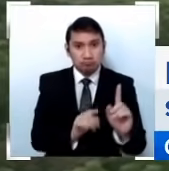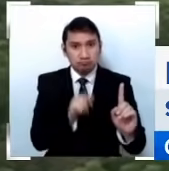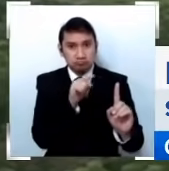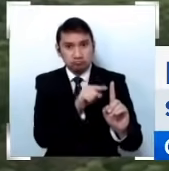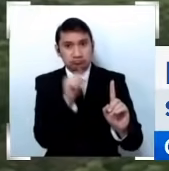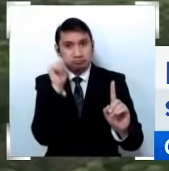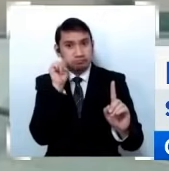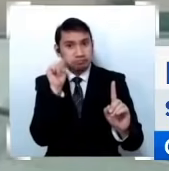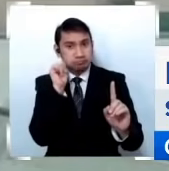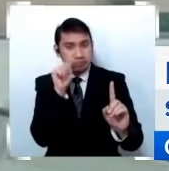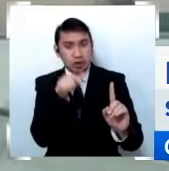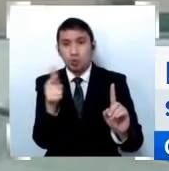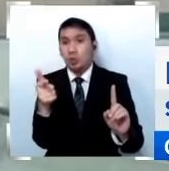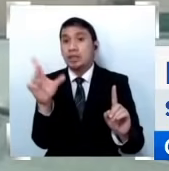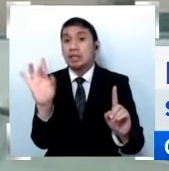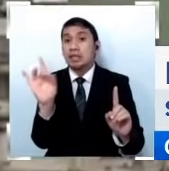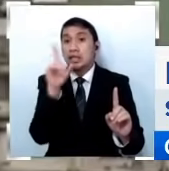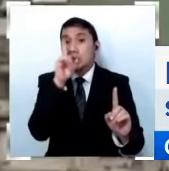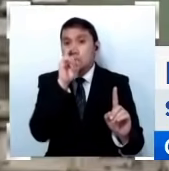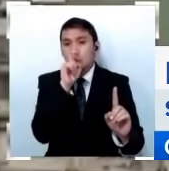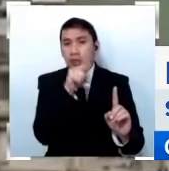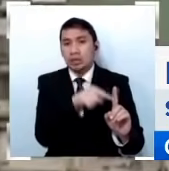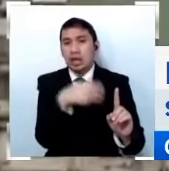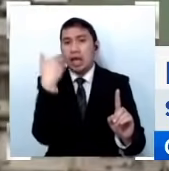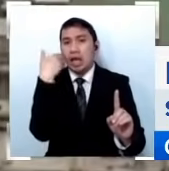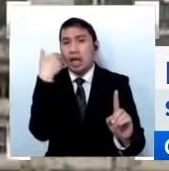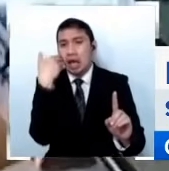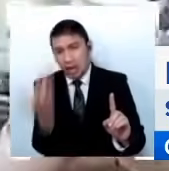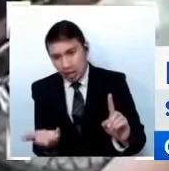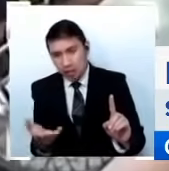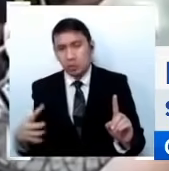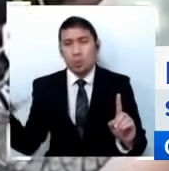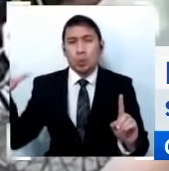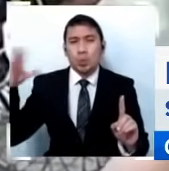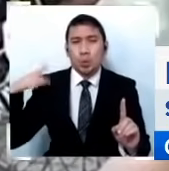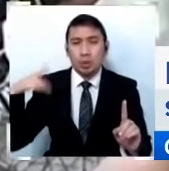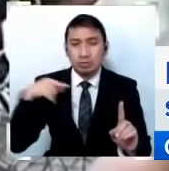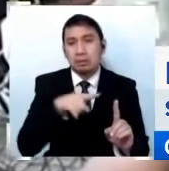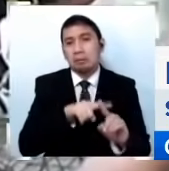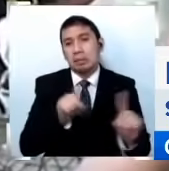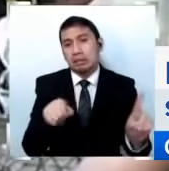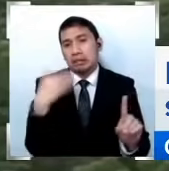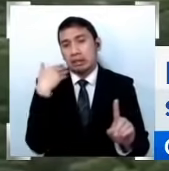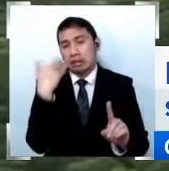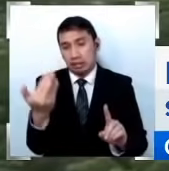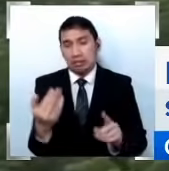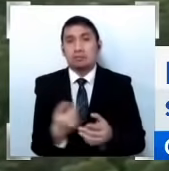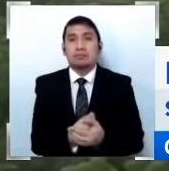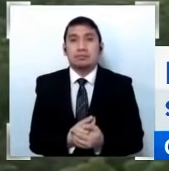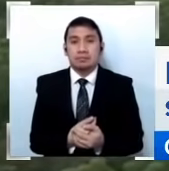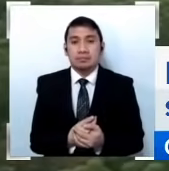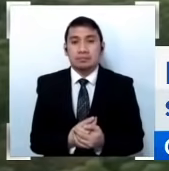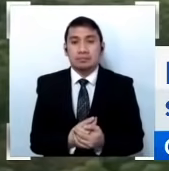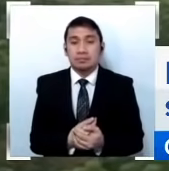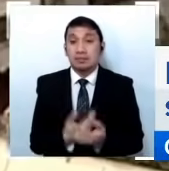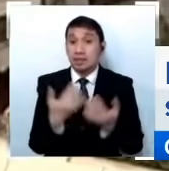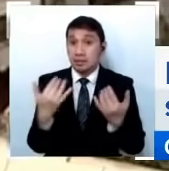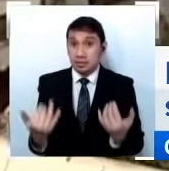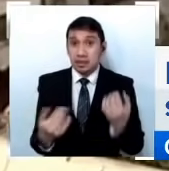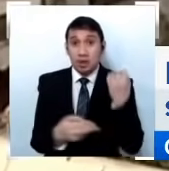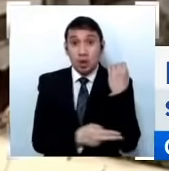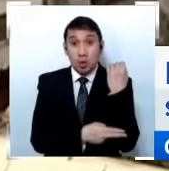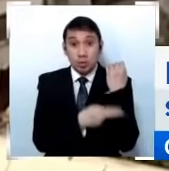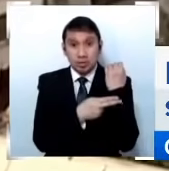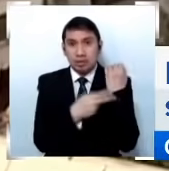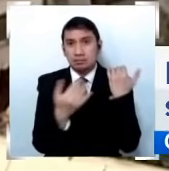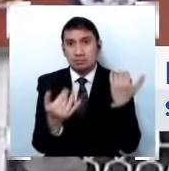anyos, nakamatayan na sa ambulansya ang paghihintay na ma-confine ayon kay Counselor Dave Tumulak. Sa hotel facility pa lang daw ay